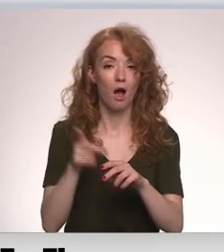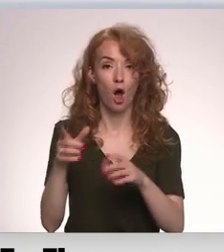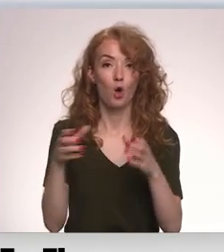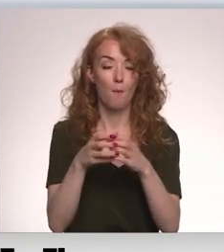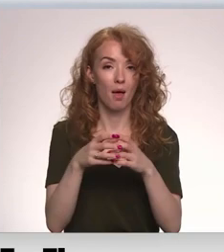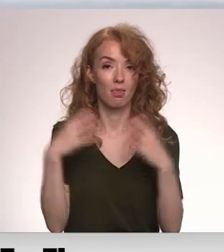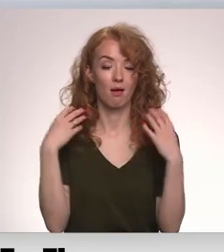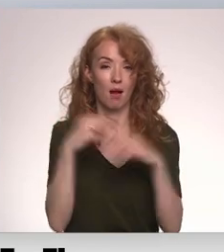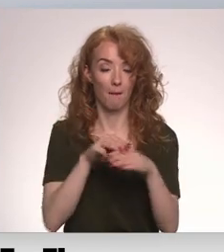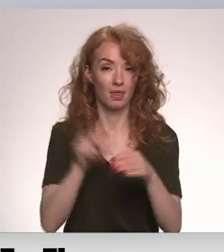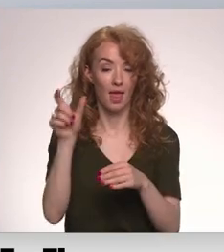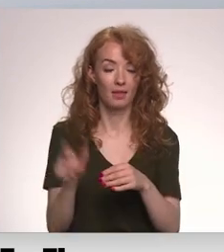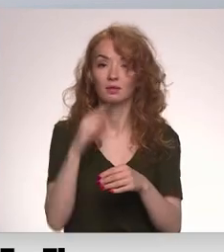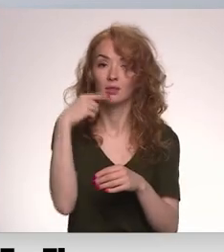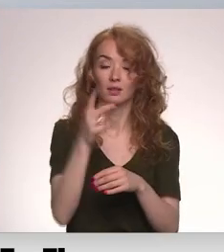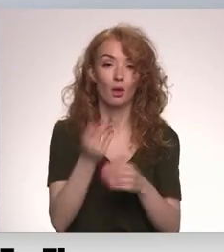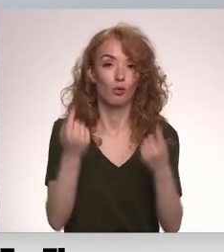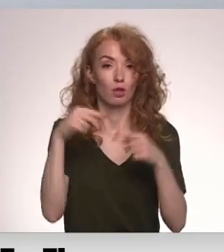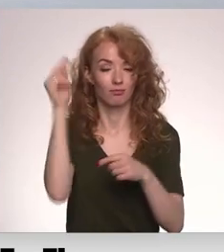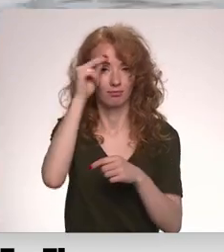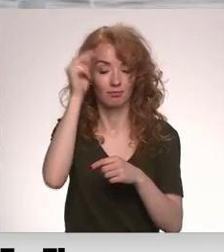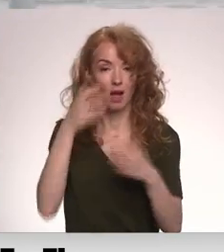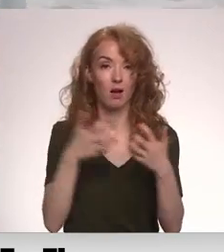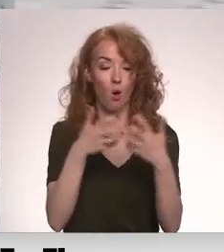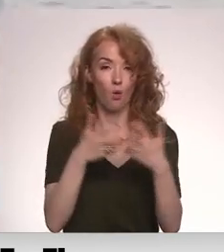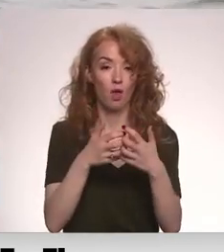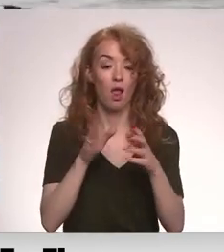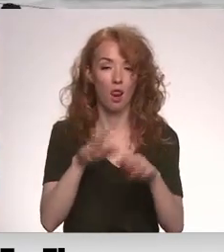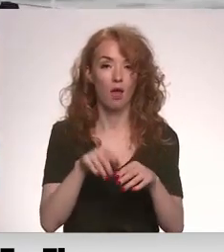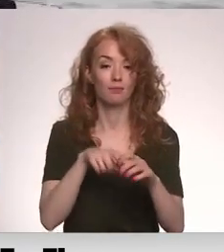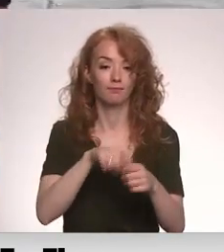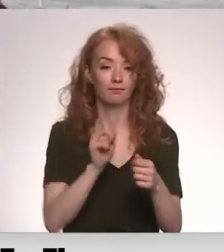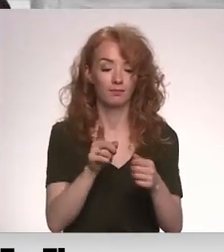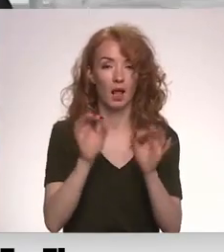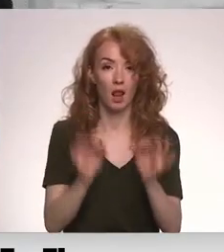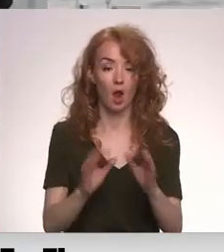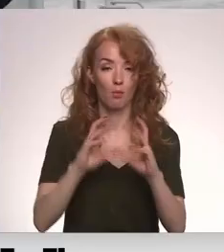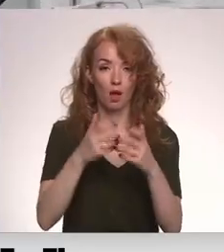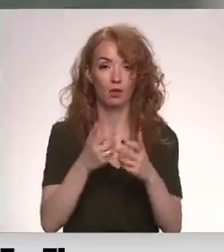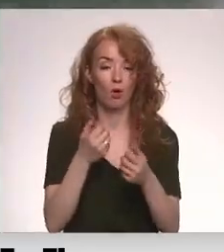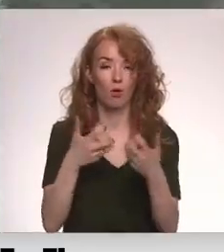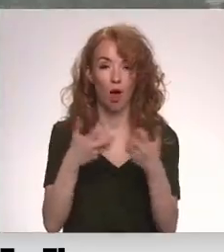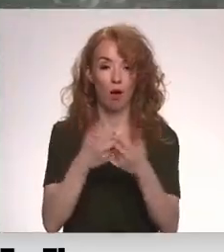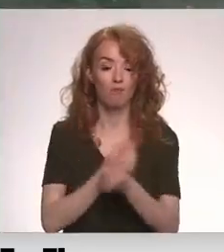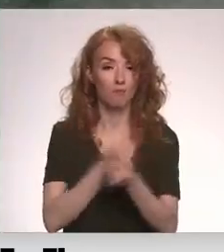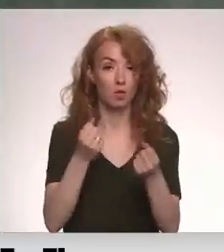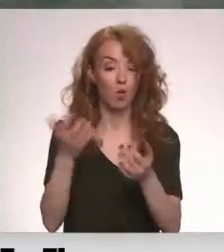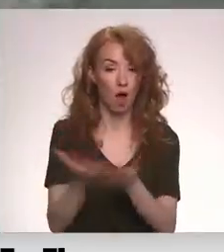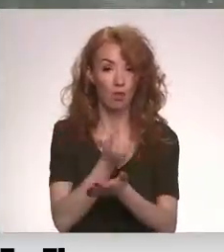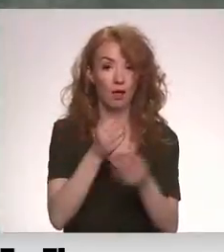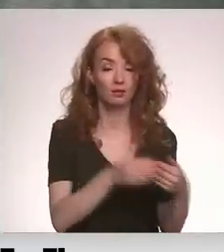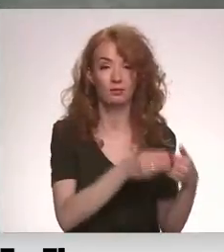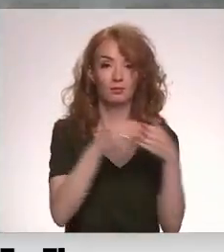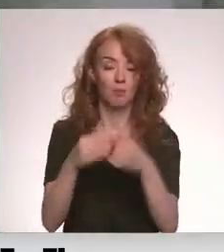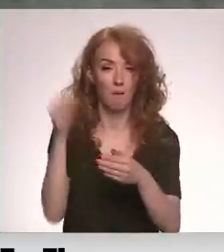kapteinis, šonedēļ jūrā tiek rīkotas mācību kaujas procedūras, detonējot reālu otrās pasaules kara mīnu, kas tika atrasta un